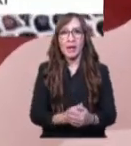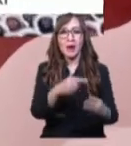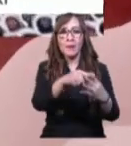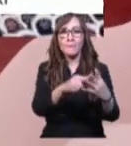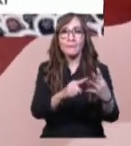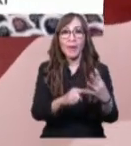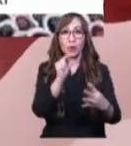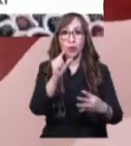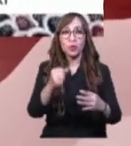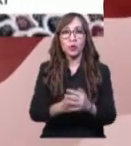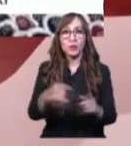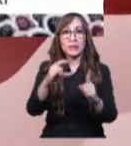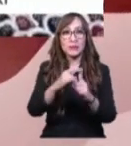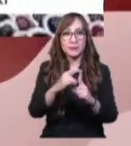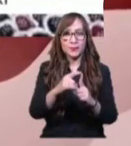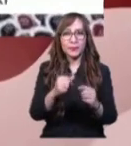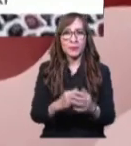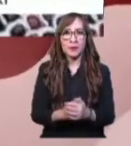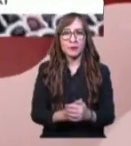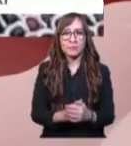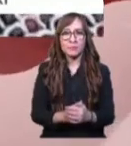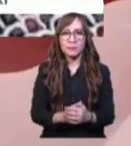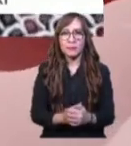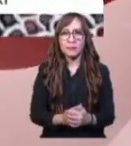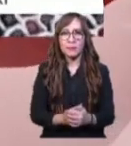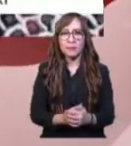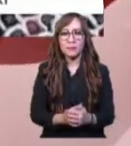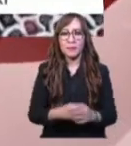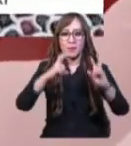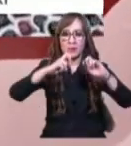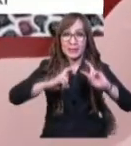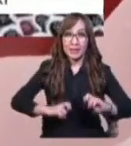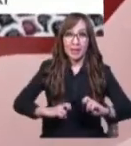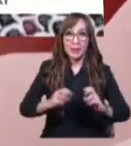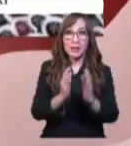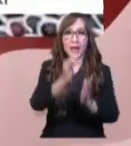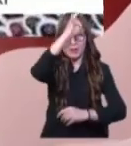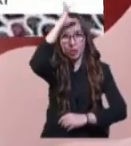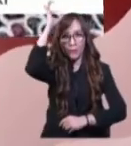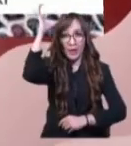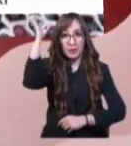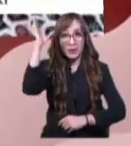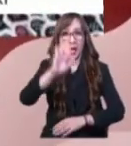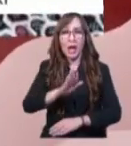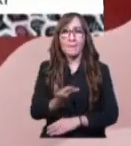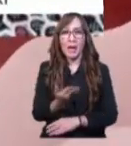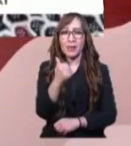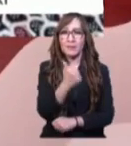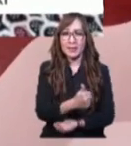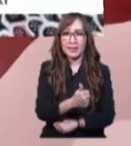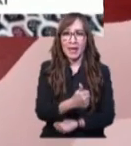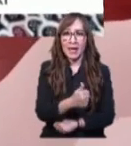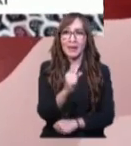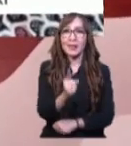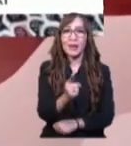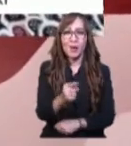ekonomi digital, seperti infrastruktur digital itu salah satu contohnya, hingga riset dan inovasi. Nah, apa yang bisa Kang